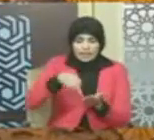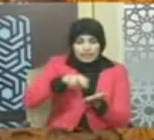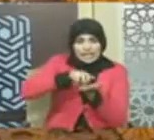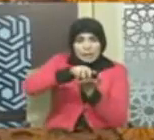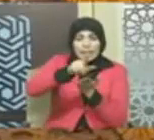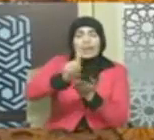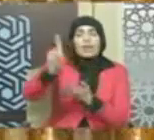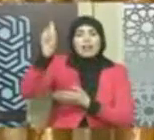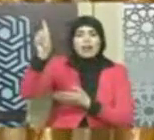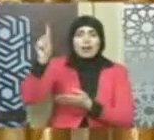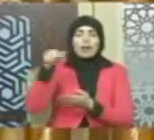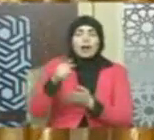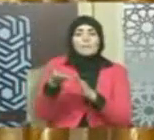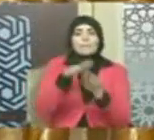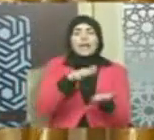فمات شهيدا،